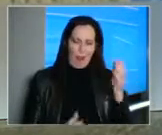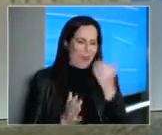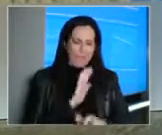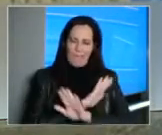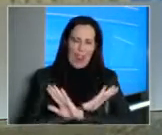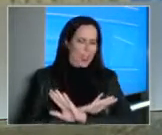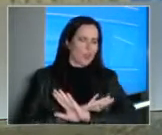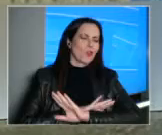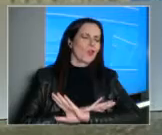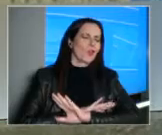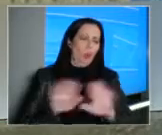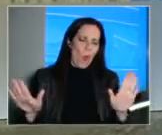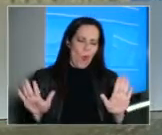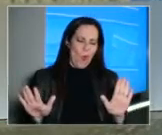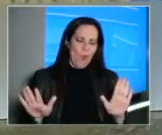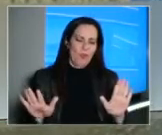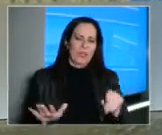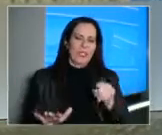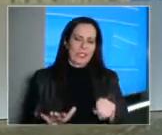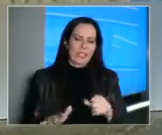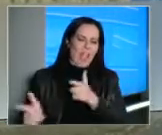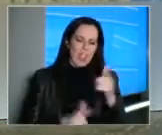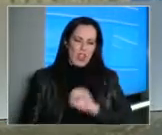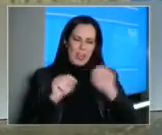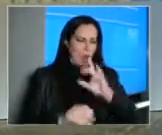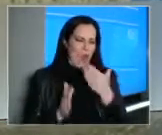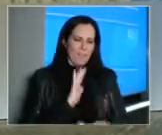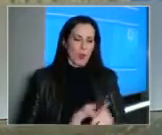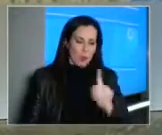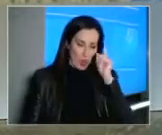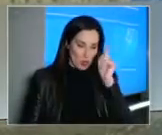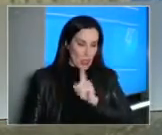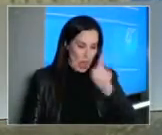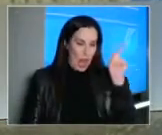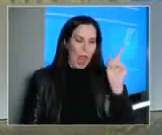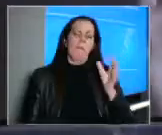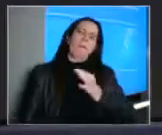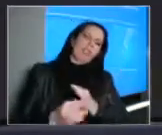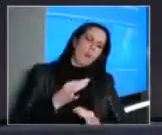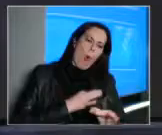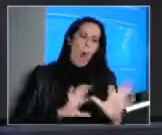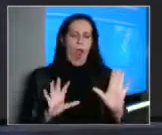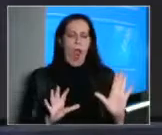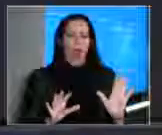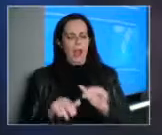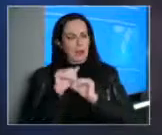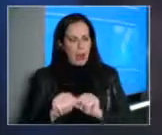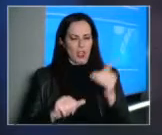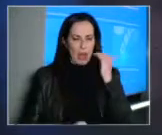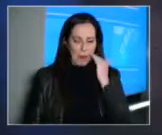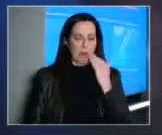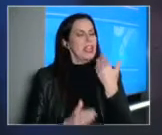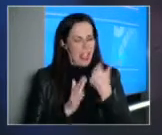הערובה להבטחת המשטר שלהם, שזה הנשק הגרעיני. ומי שחושב שהם בתמורה לחיבוקים של נשיא ארצות